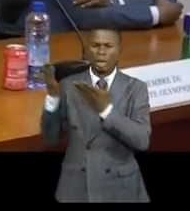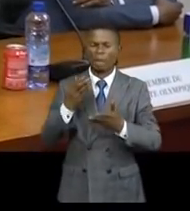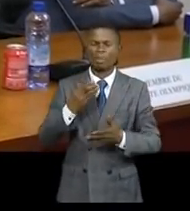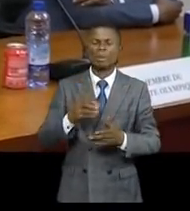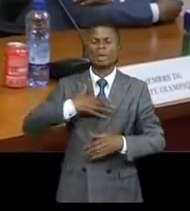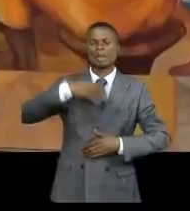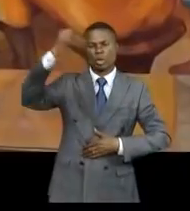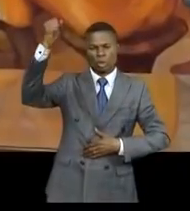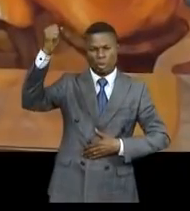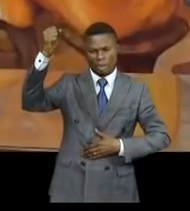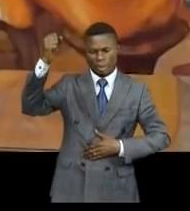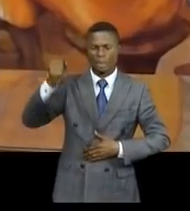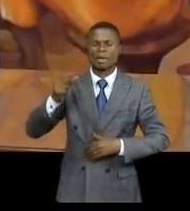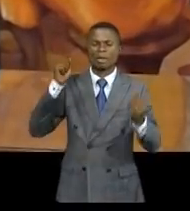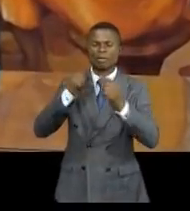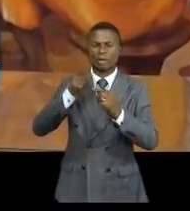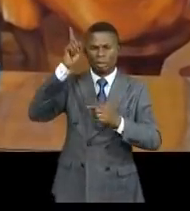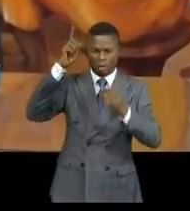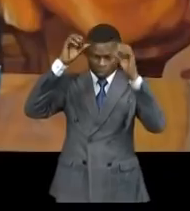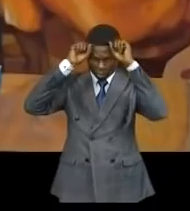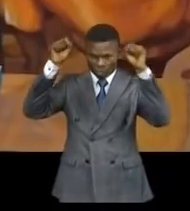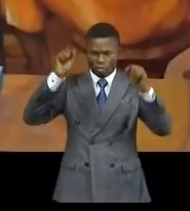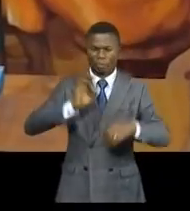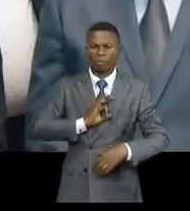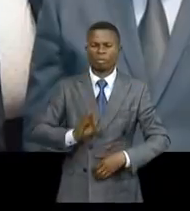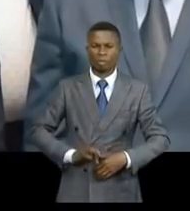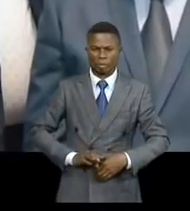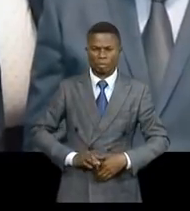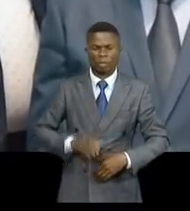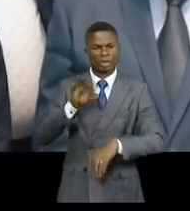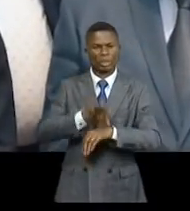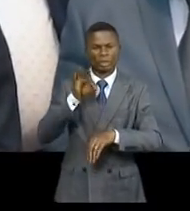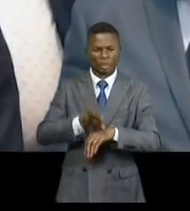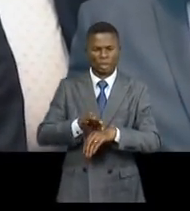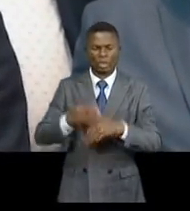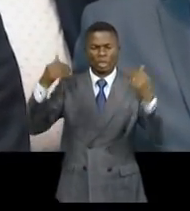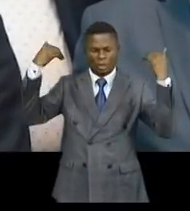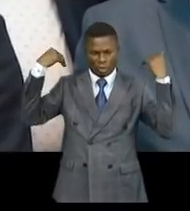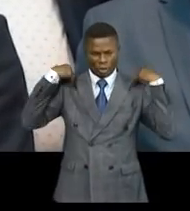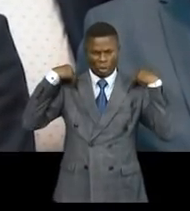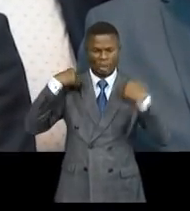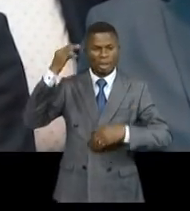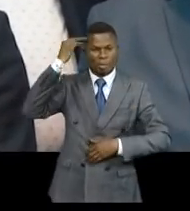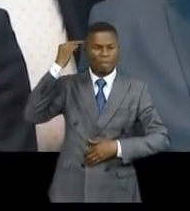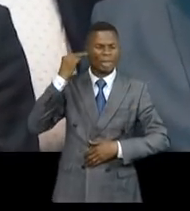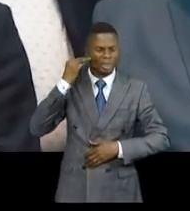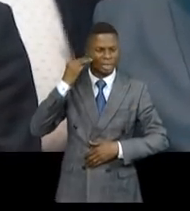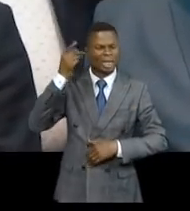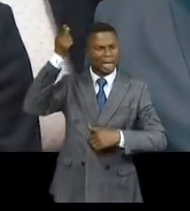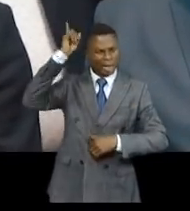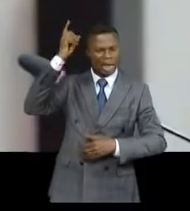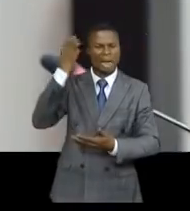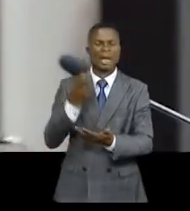chef de l'État. Le Premier ministre a été très réceptif. Nous avons la chance d'avoir un chef qui a été ministre des Sports avant.